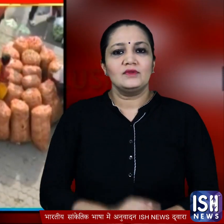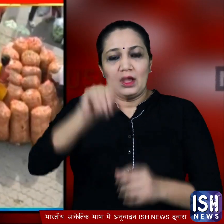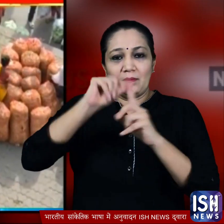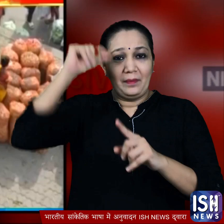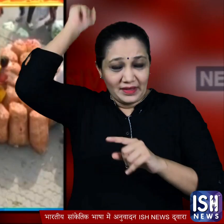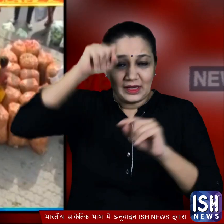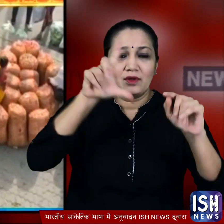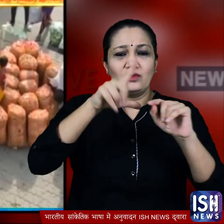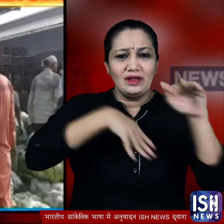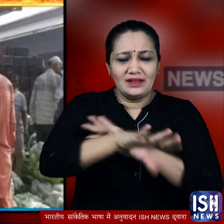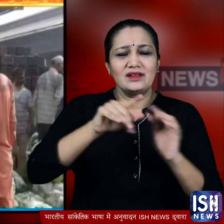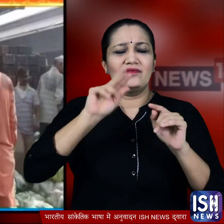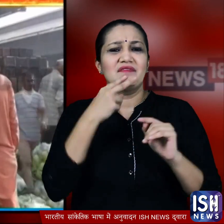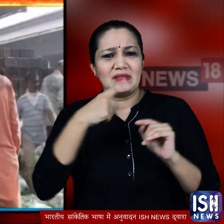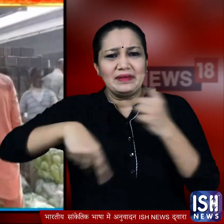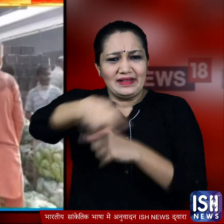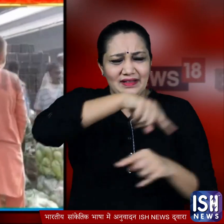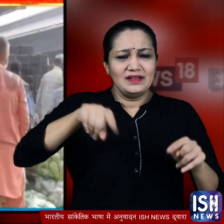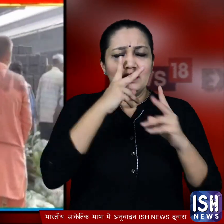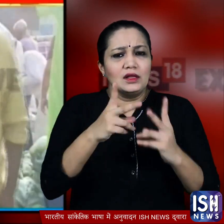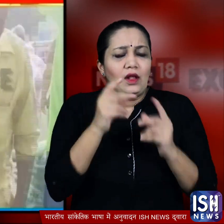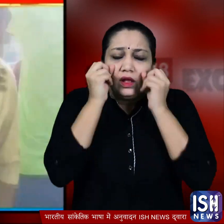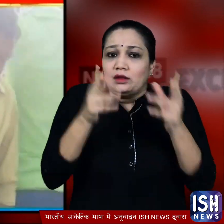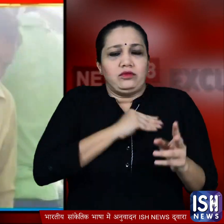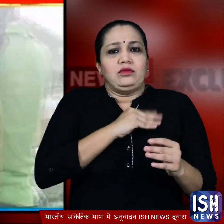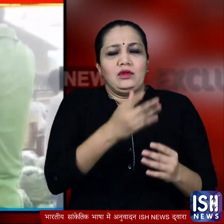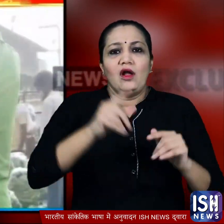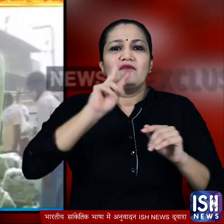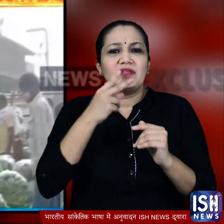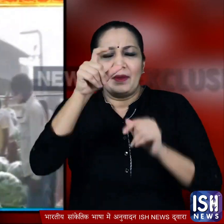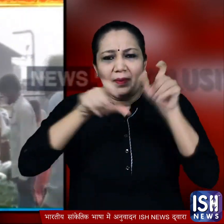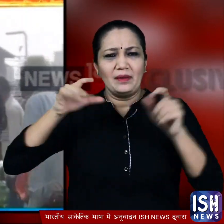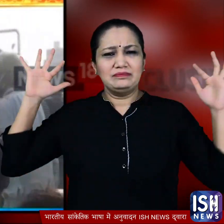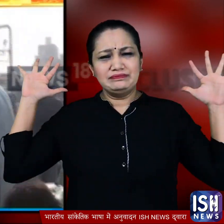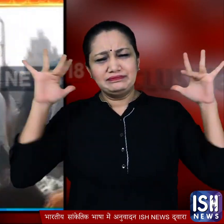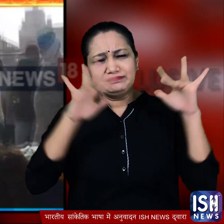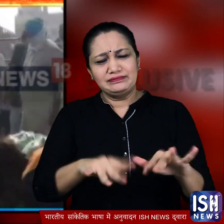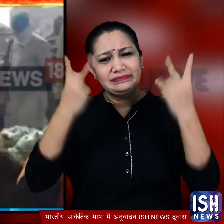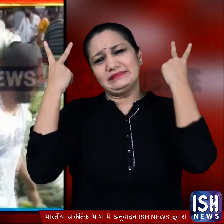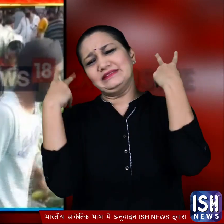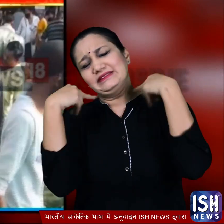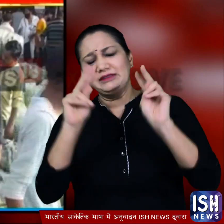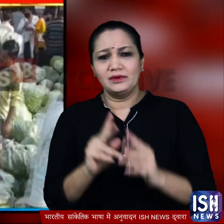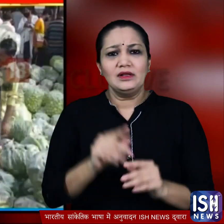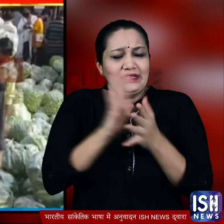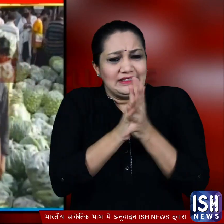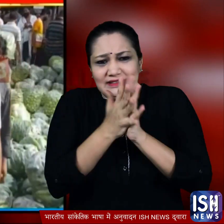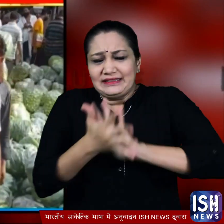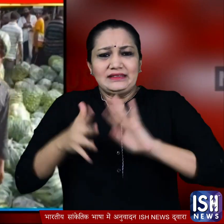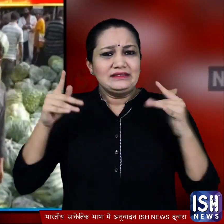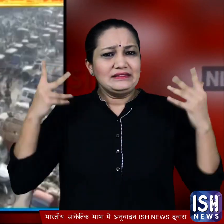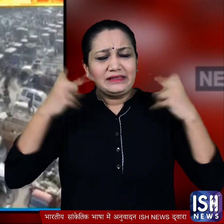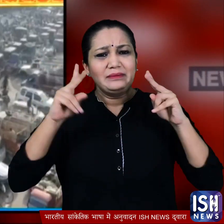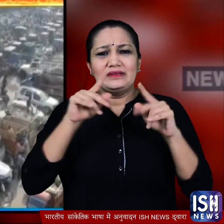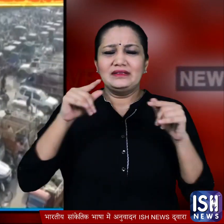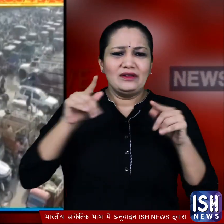पंजाब के लुधियाना की एक सब्जी मंडी से आई इन तस्वीरों ने तो डरा दिया। वहां सब्जी खरीदने के लिए लोगों की भीड़ ऐसी उमड़ी कि पैर रखने तक की जगह